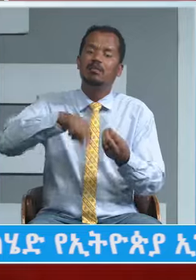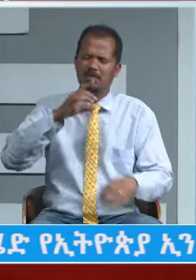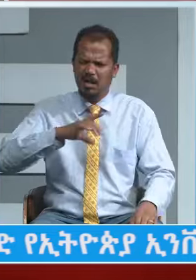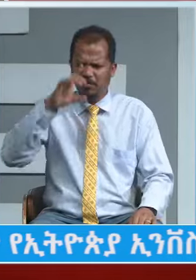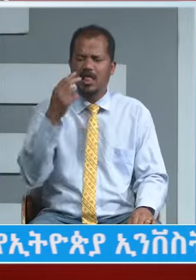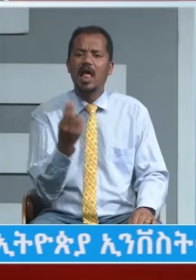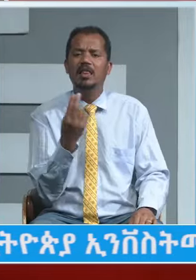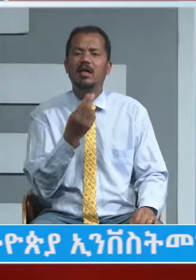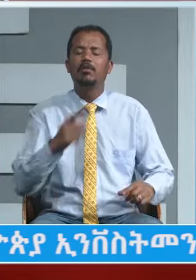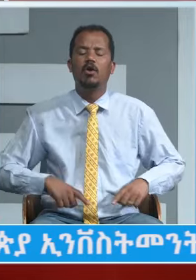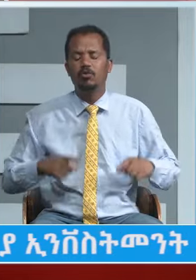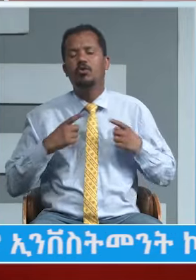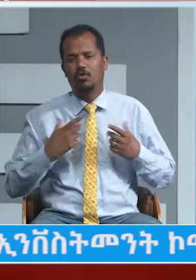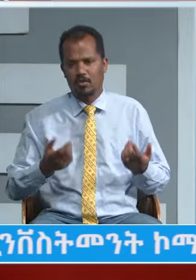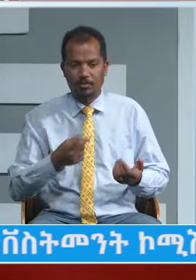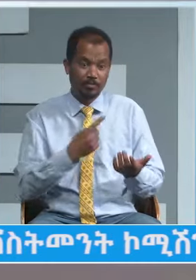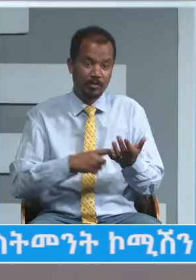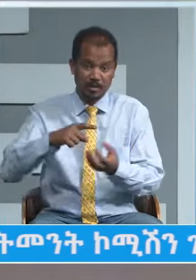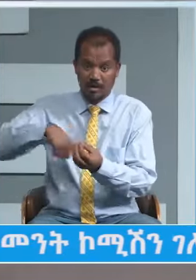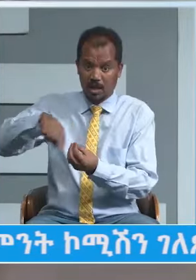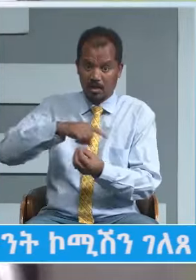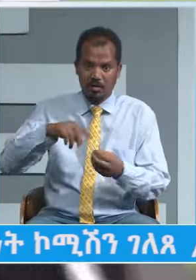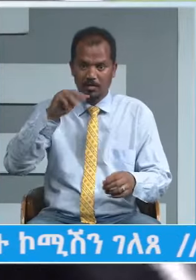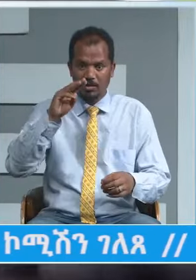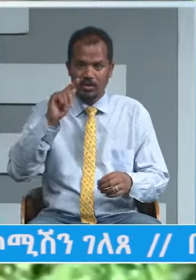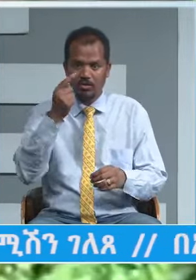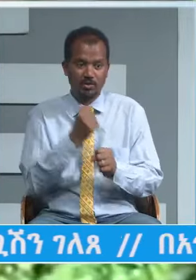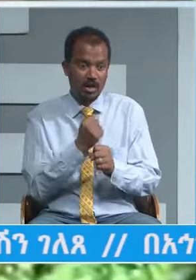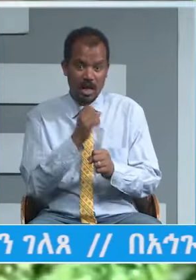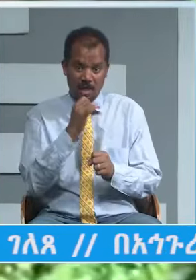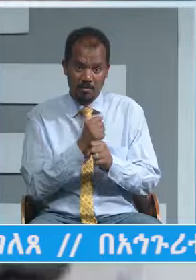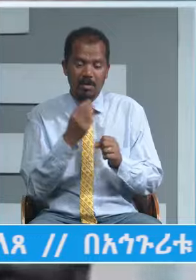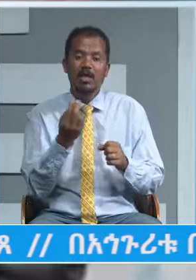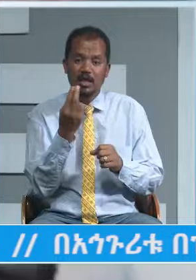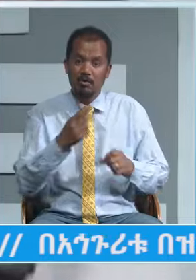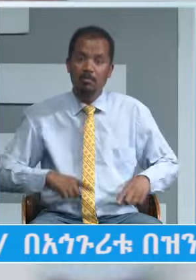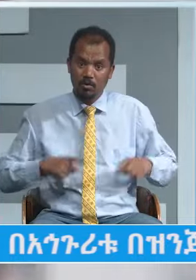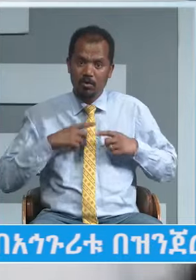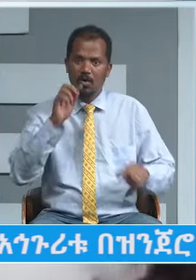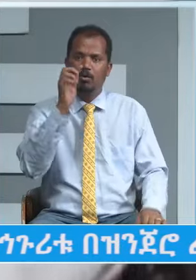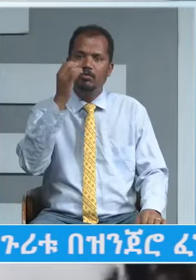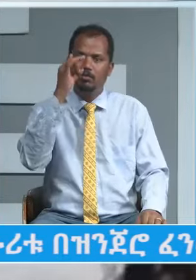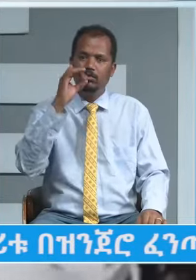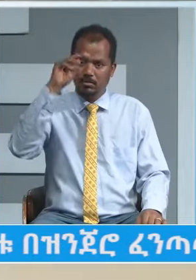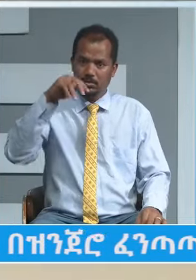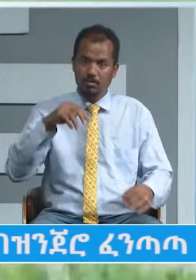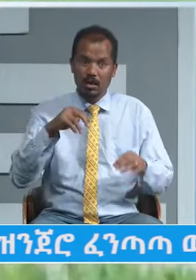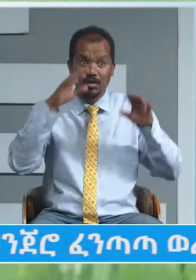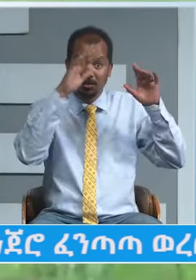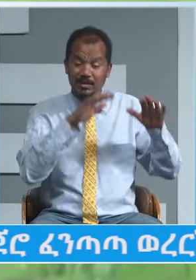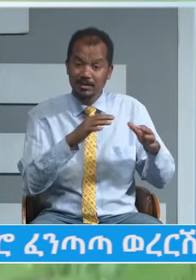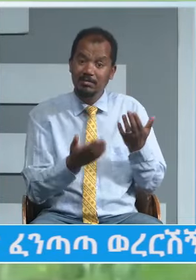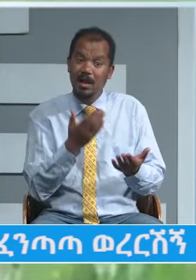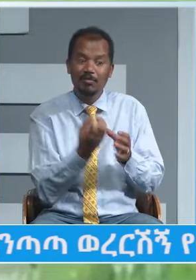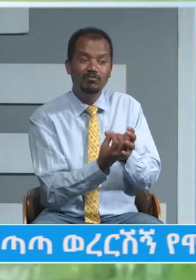كبابيوج كفتنيا تكميتا ينورو المالتنو بأن زيها كبابيوج يمسنو سرالة ماكناون تكن بينوروم بقول لما كبابيوج